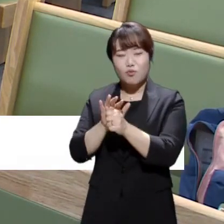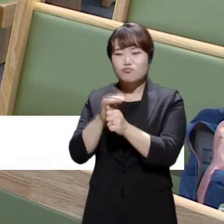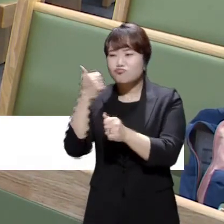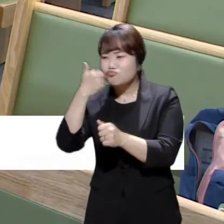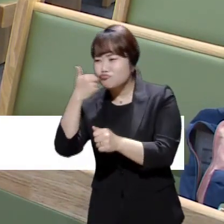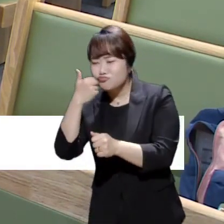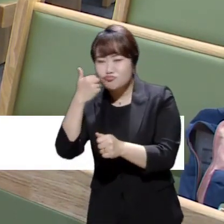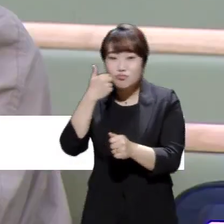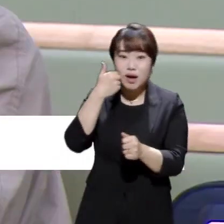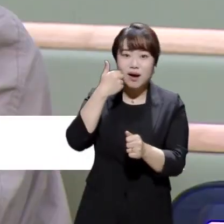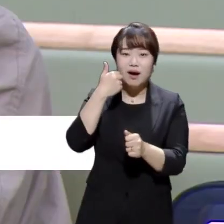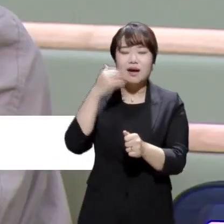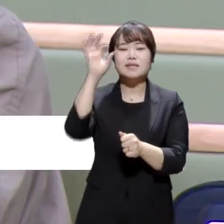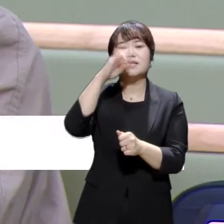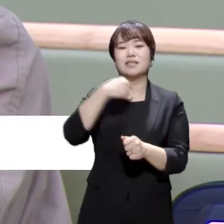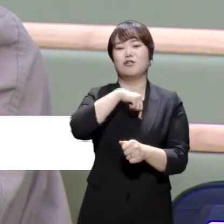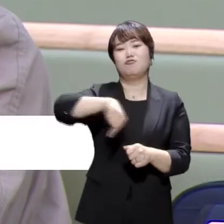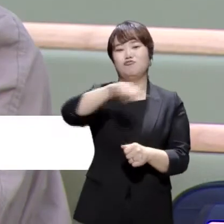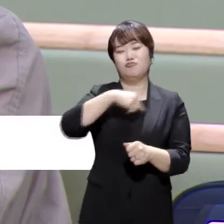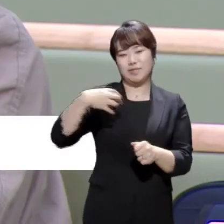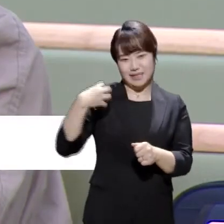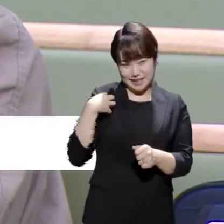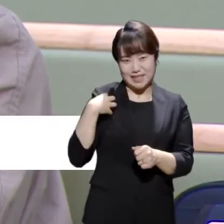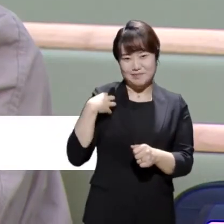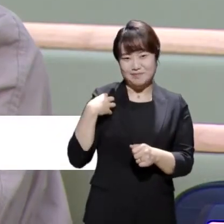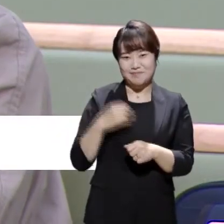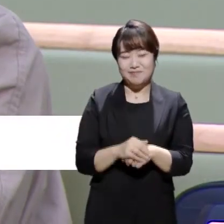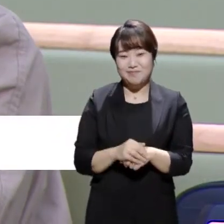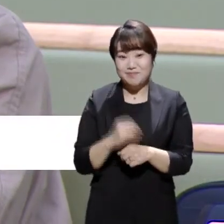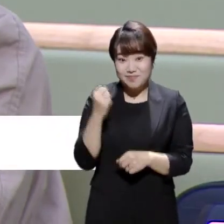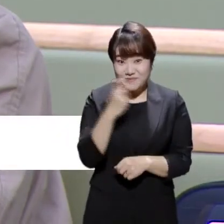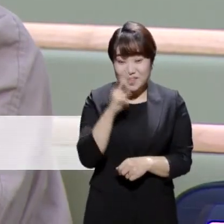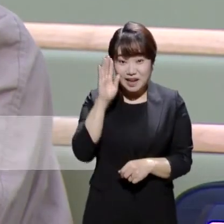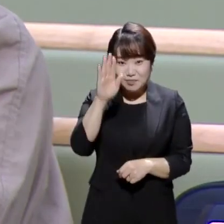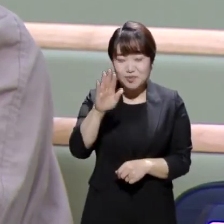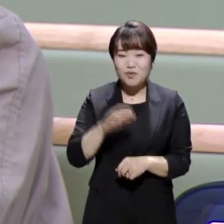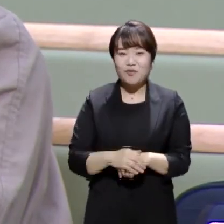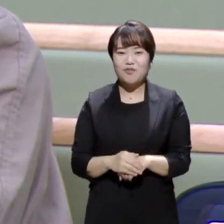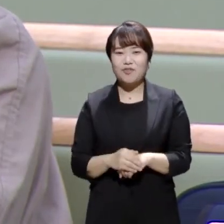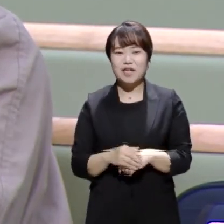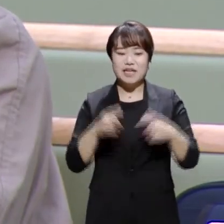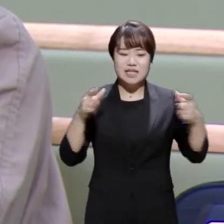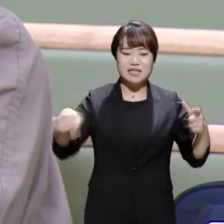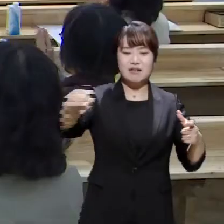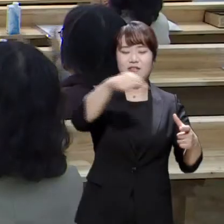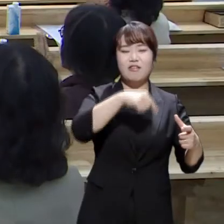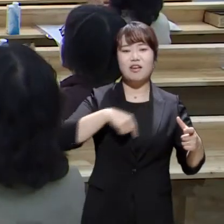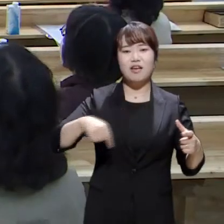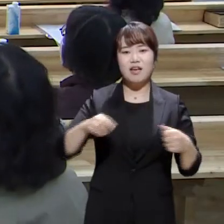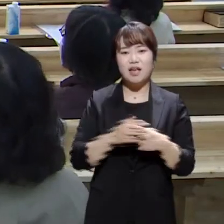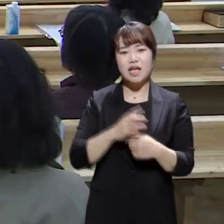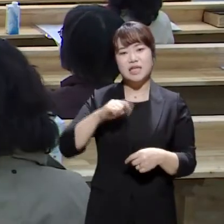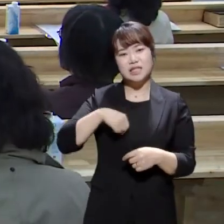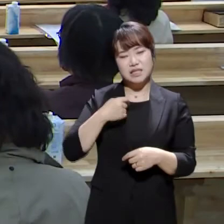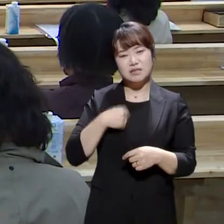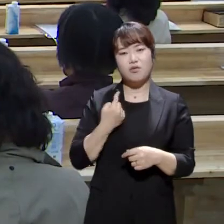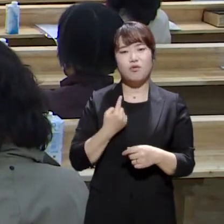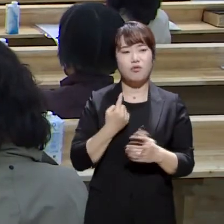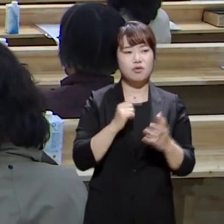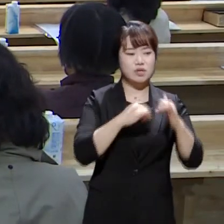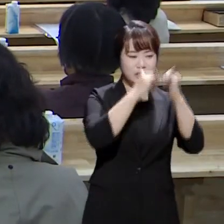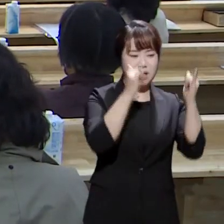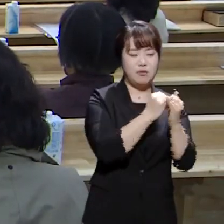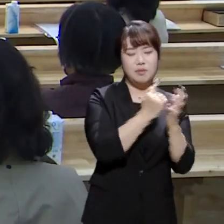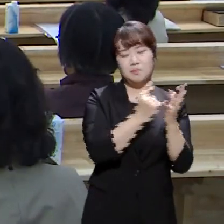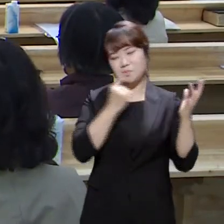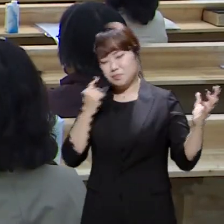필요한데, 그것들을 저희가 함께 만들어 갔으면 좋겠고, 여전히도 지금 지역 현장에서는 스스로 사회적 고립을